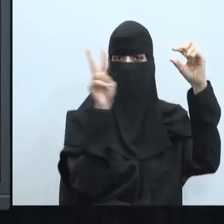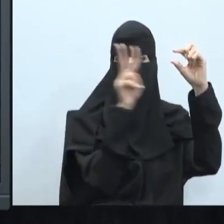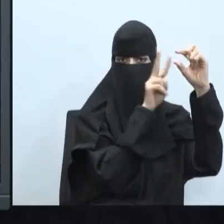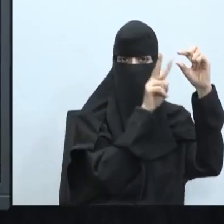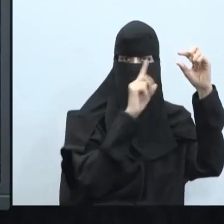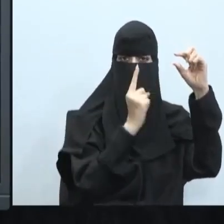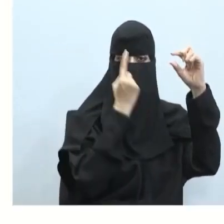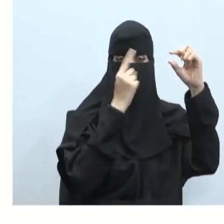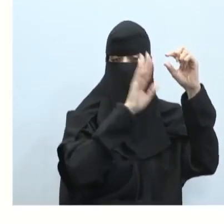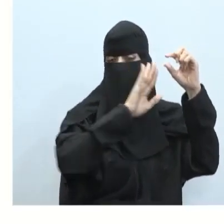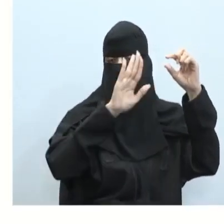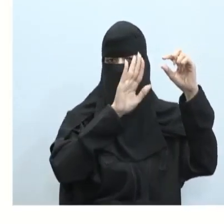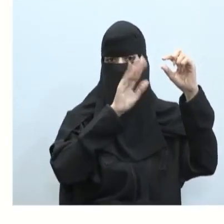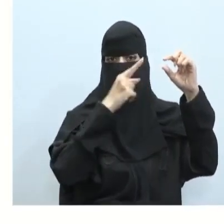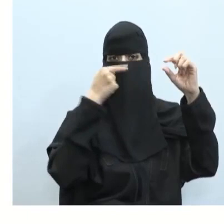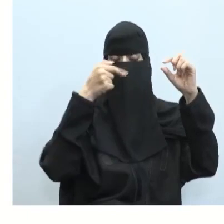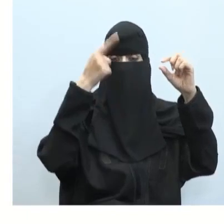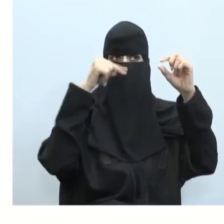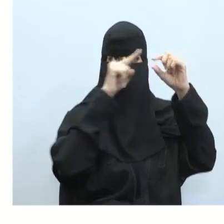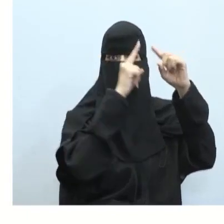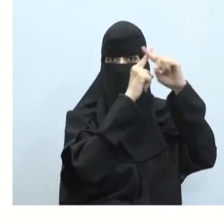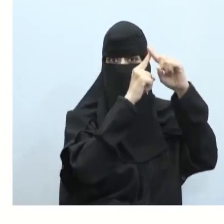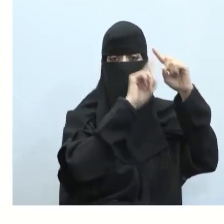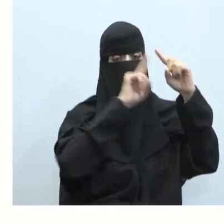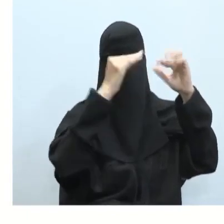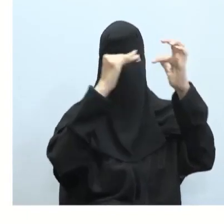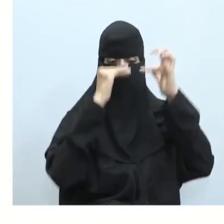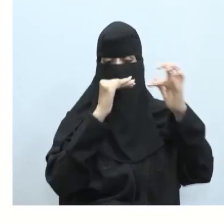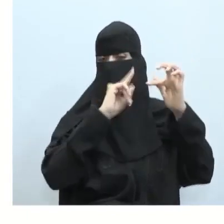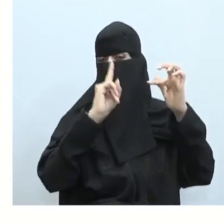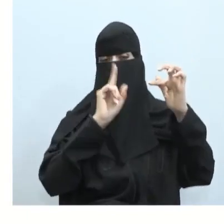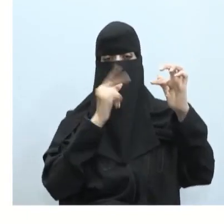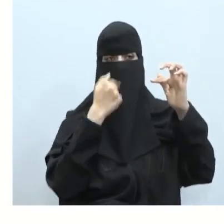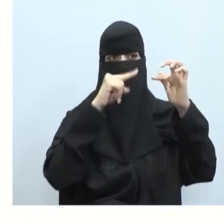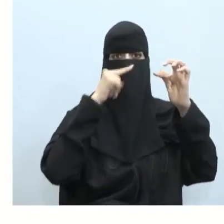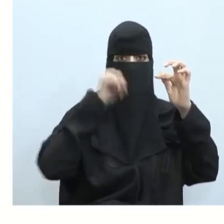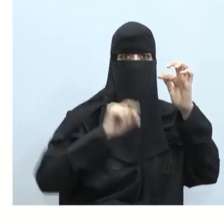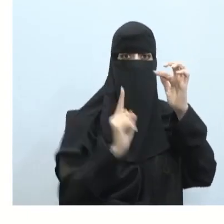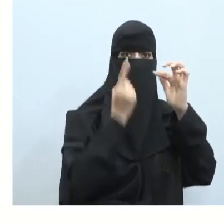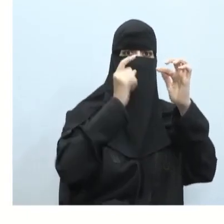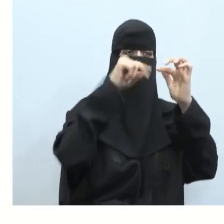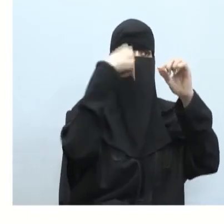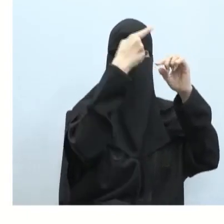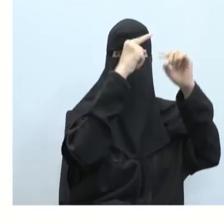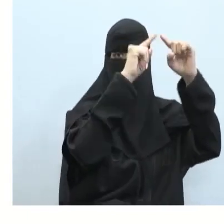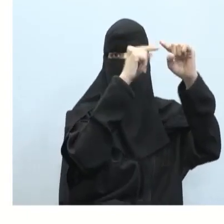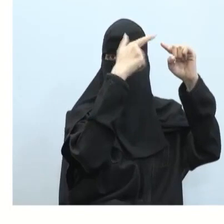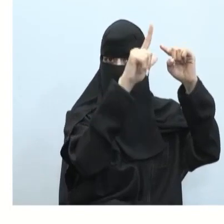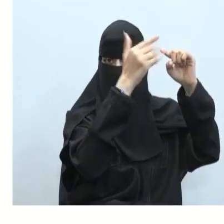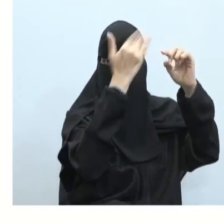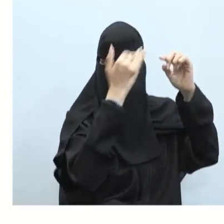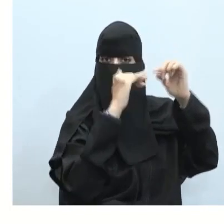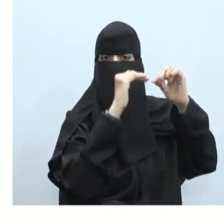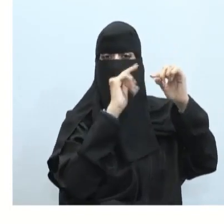يقرا السطر الثاني الا بعد ان تقوم باصلاح اخطاء هذا السطر يتوقف عمله يقرا السطر الاول